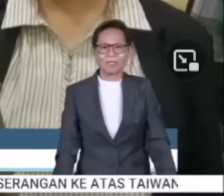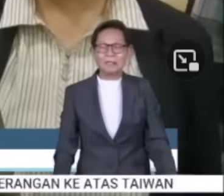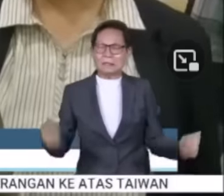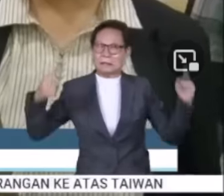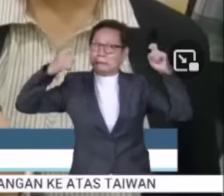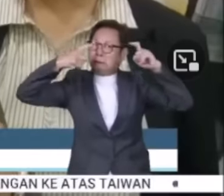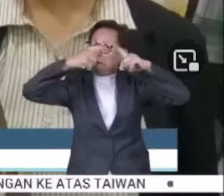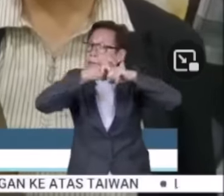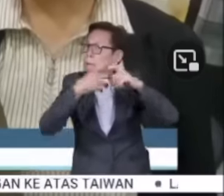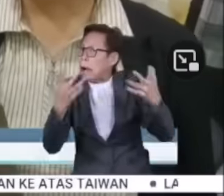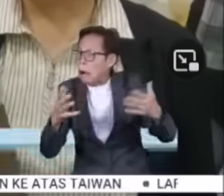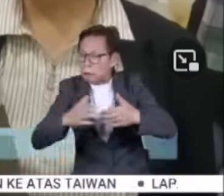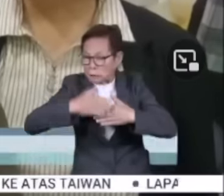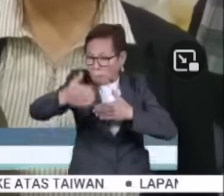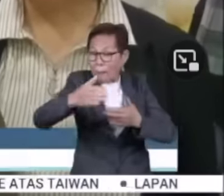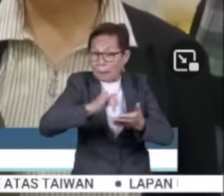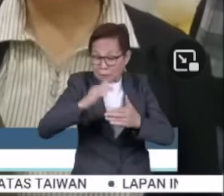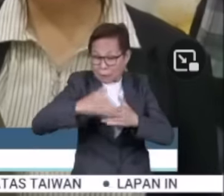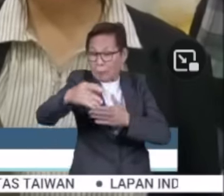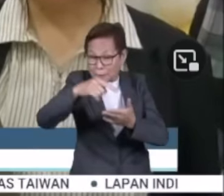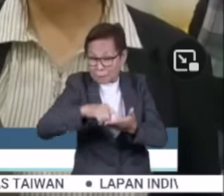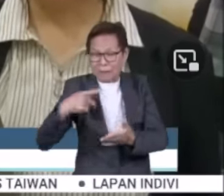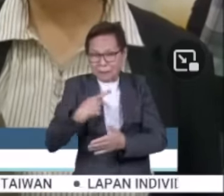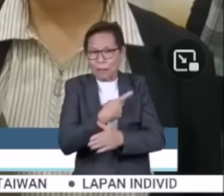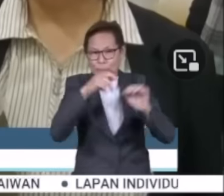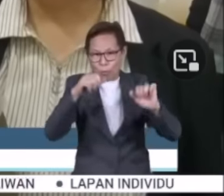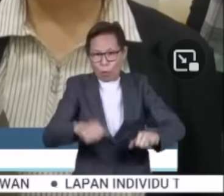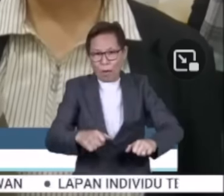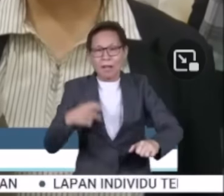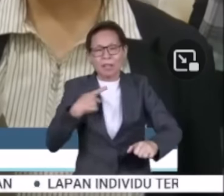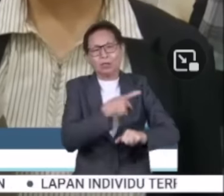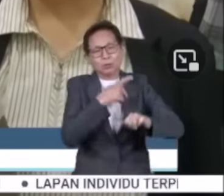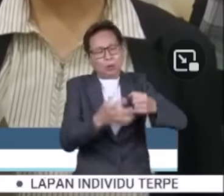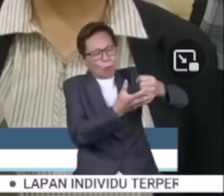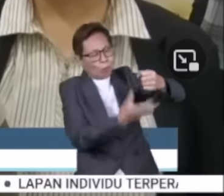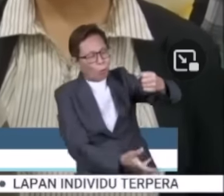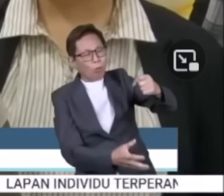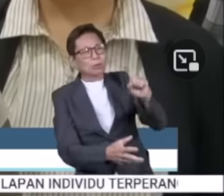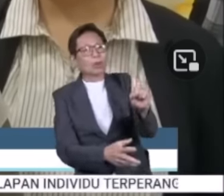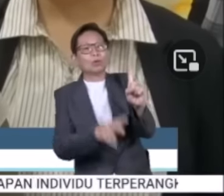Implikasi dia ialah selepas pada ini kita boleh kita telah memperuntukkan